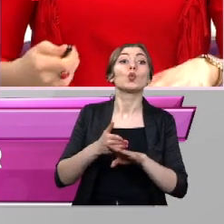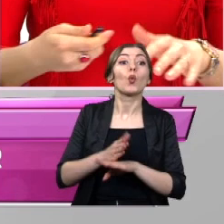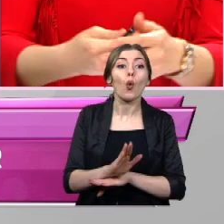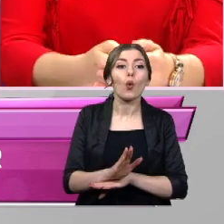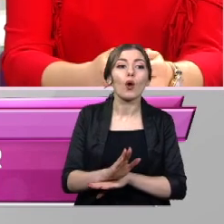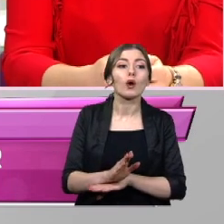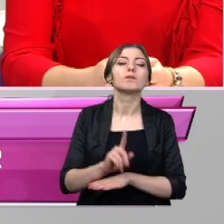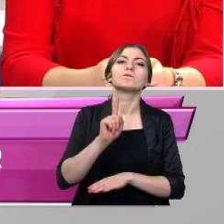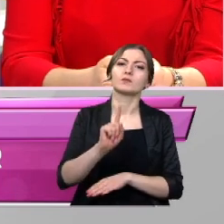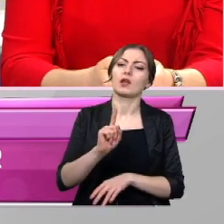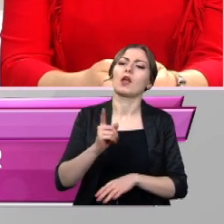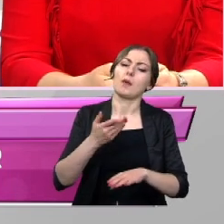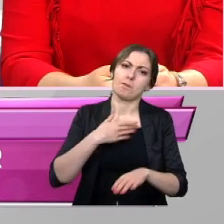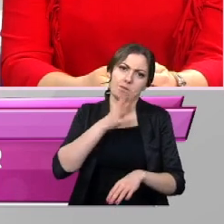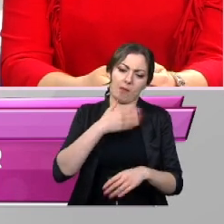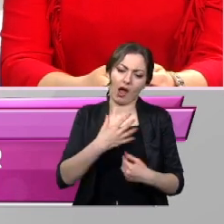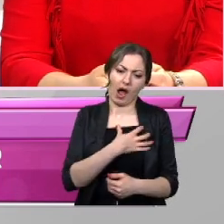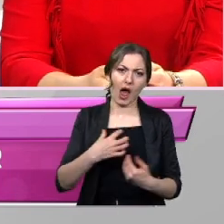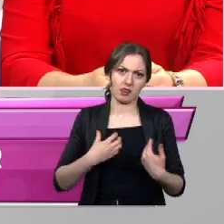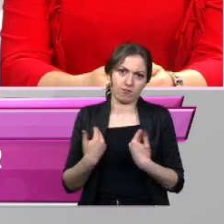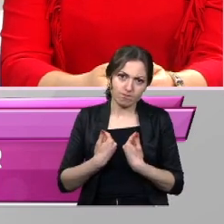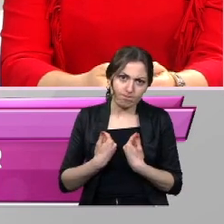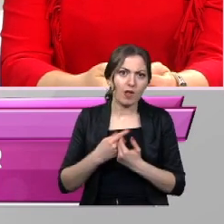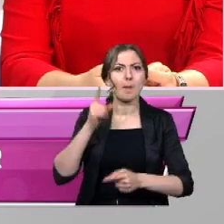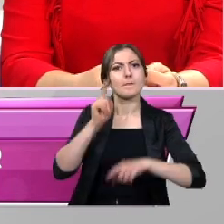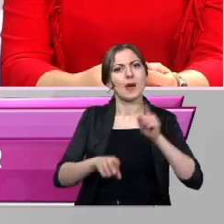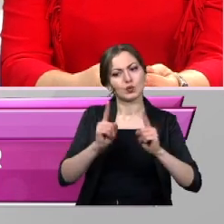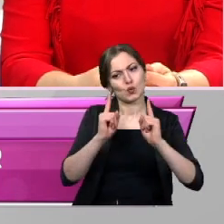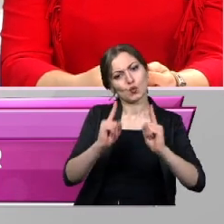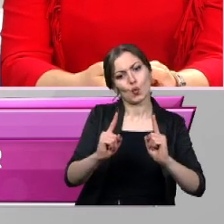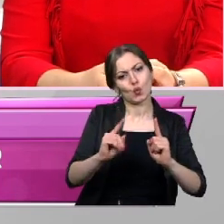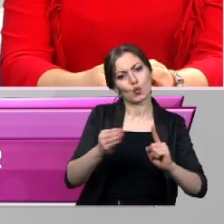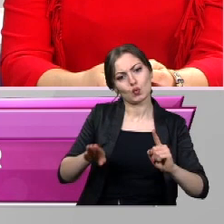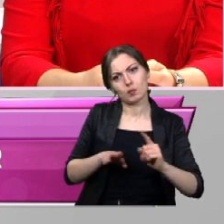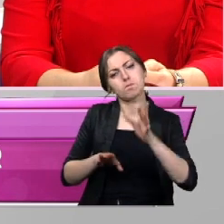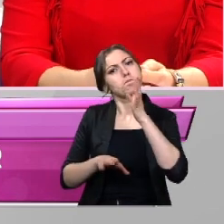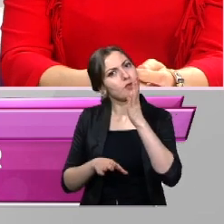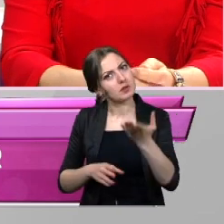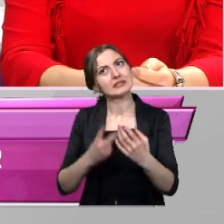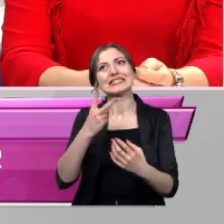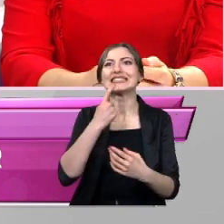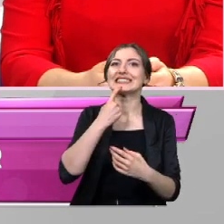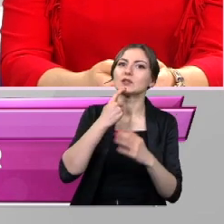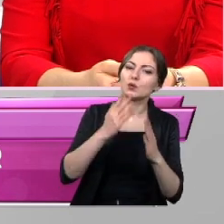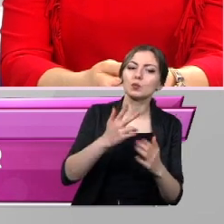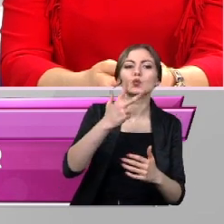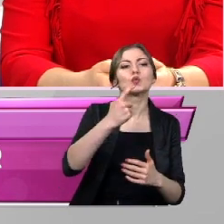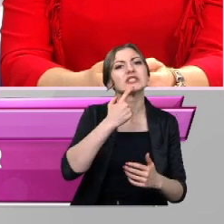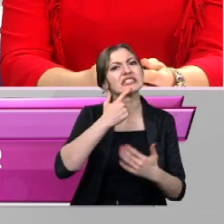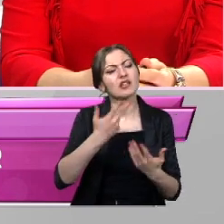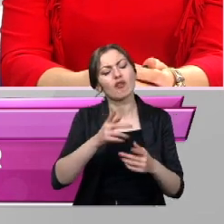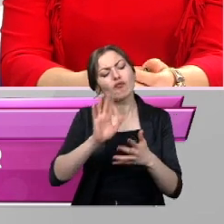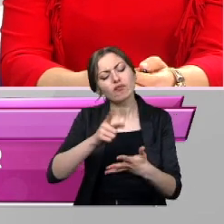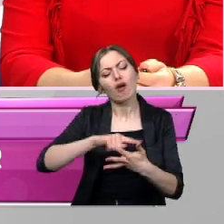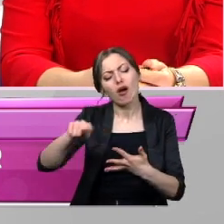yolunu izleyen çoğu zaman hepimiz bende bir anneyim ve çocuğun belli bir dönemleri var yani işte artık biliyoruz işte iki yaş sendromu 3 yaş sendromu